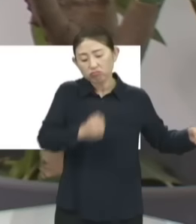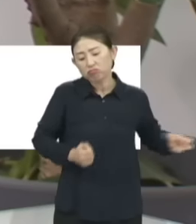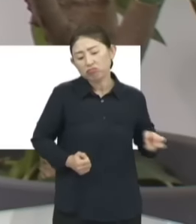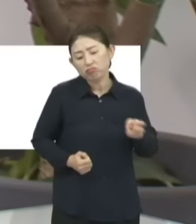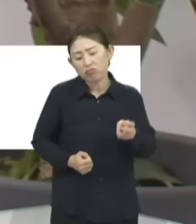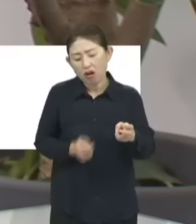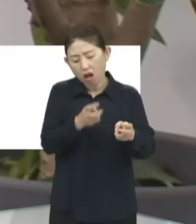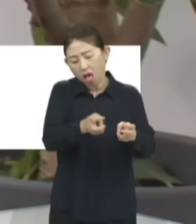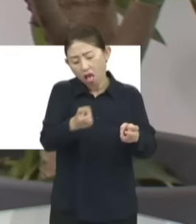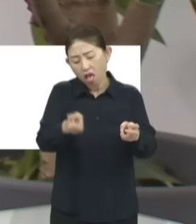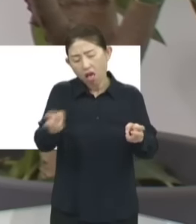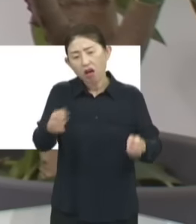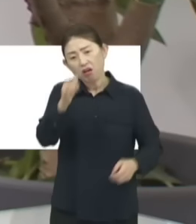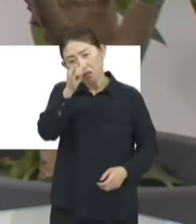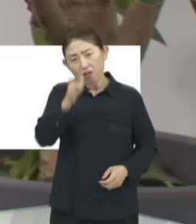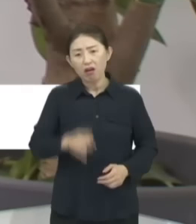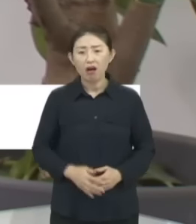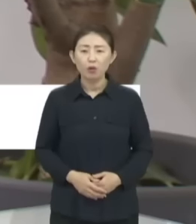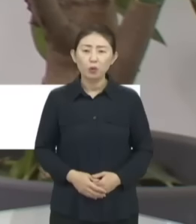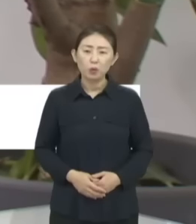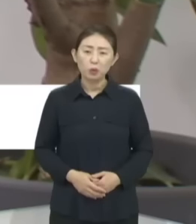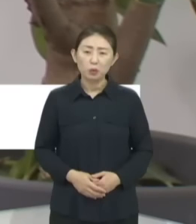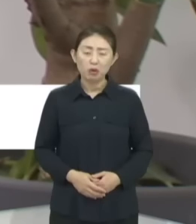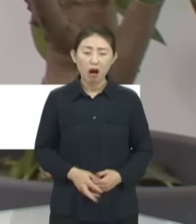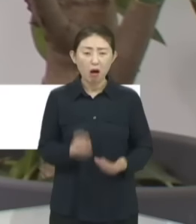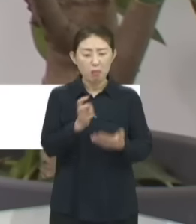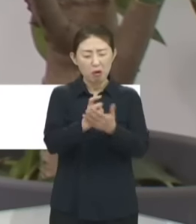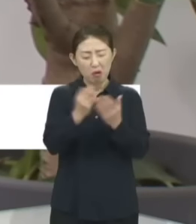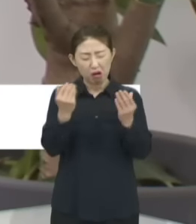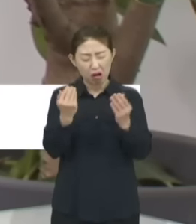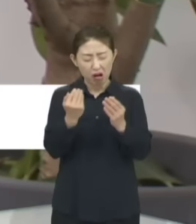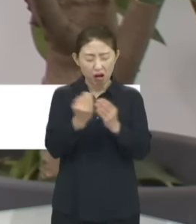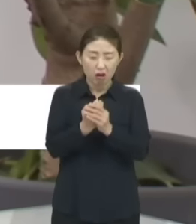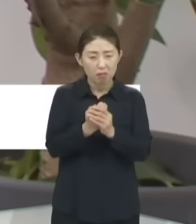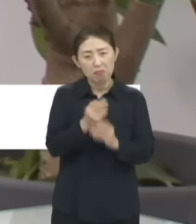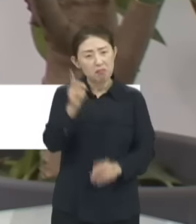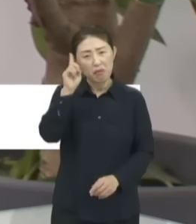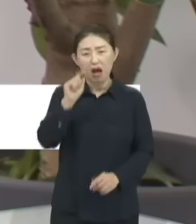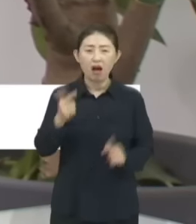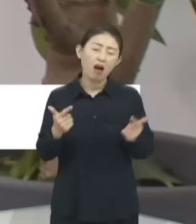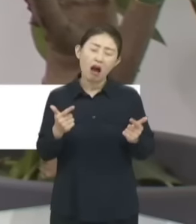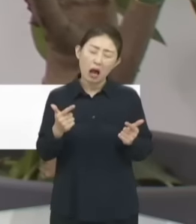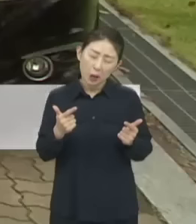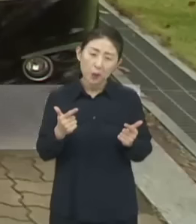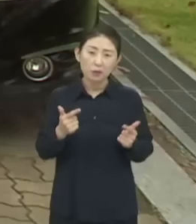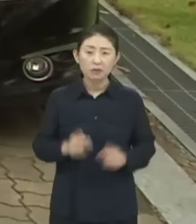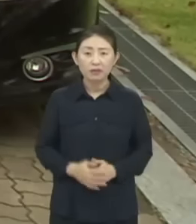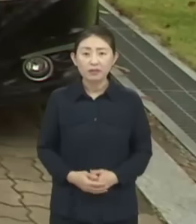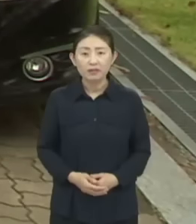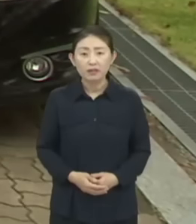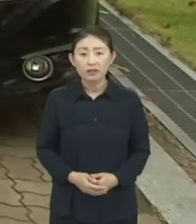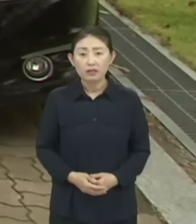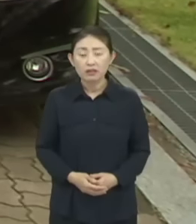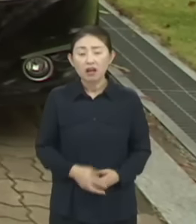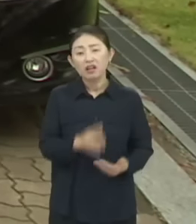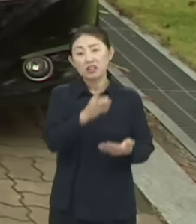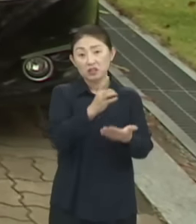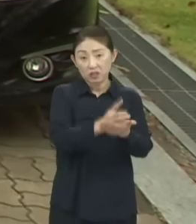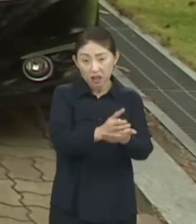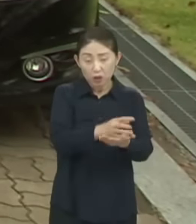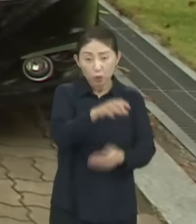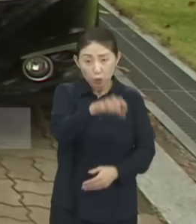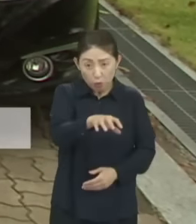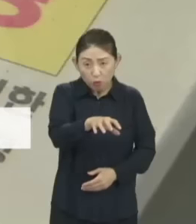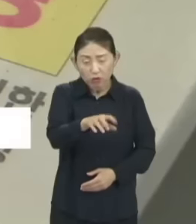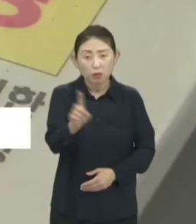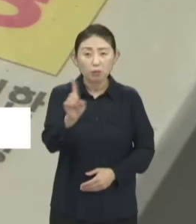있어서 현실적으로 이 문제가 근본적으로 해결되지 않고 있는 게 사실입니다. 이에 천안 등 일부